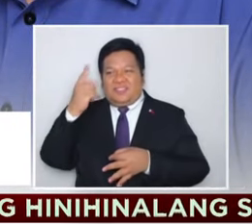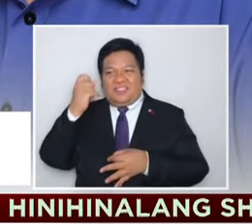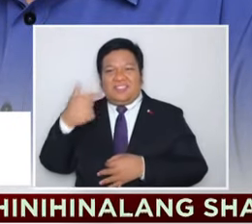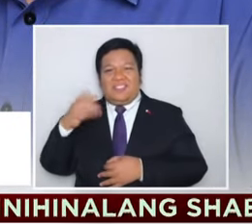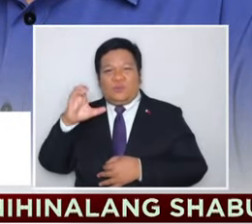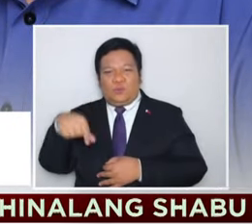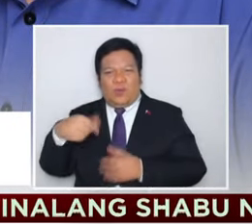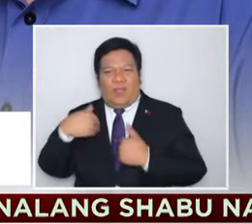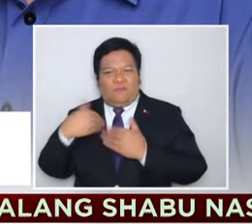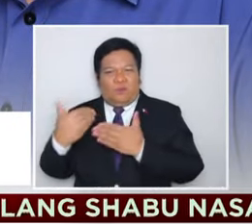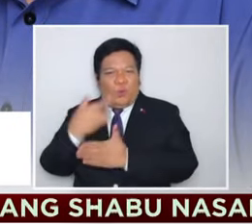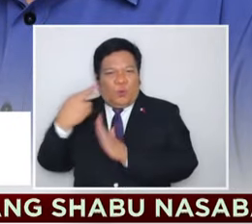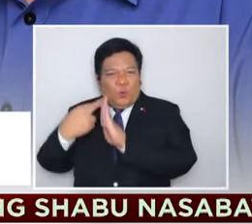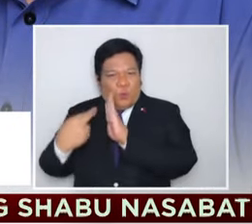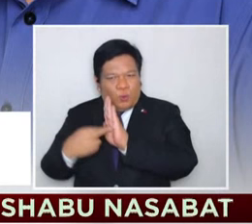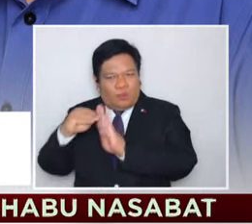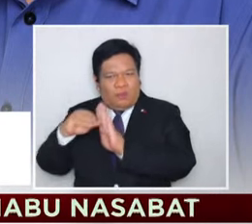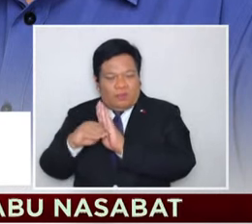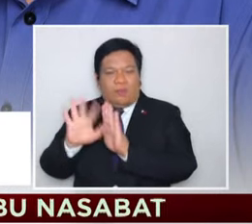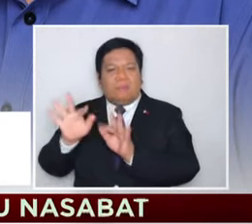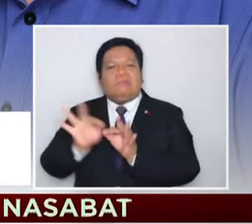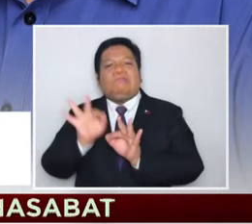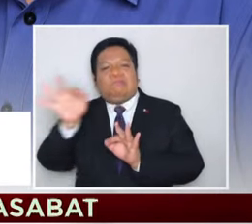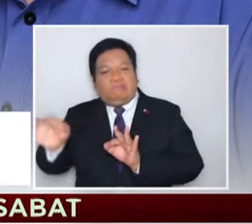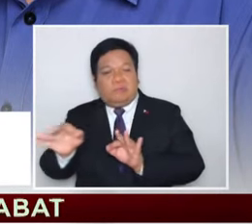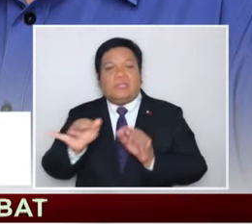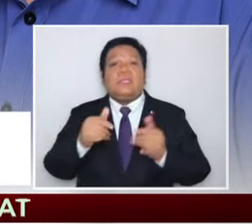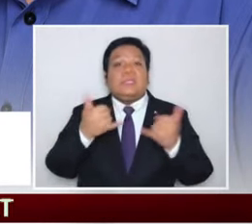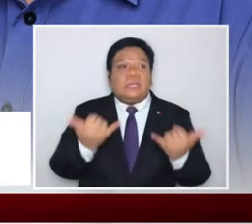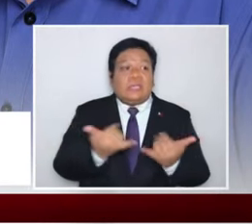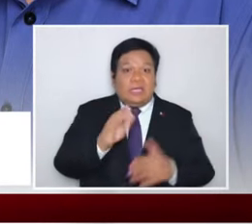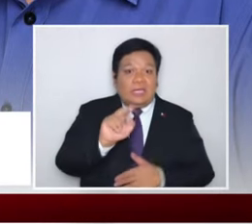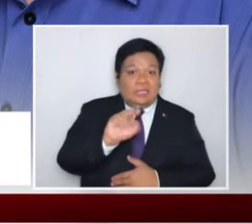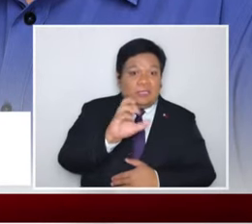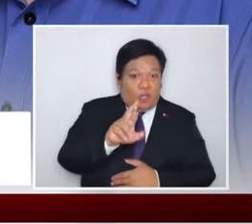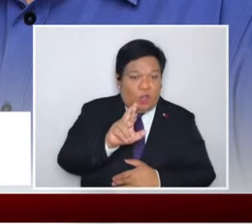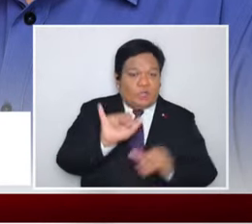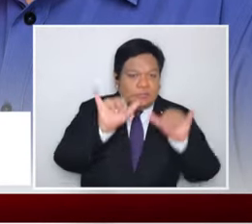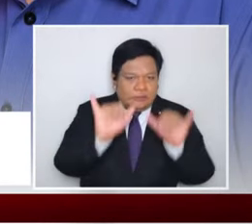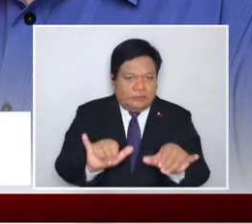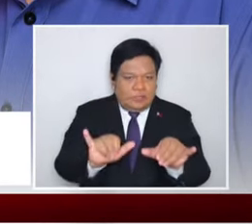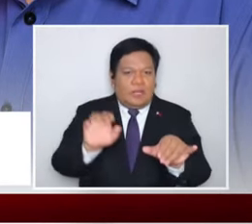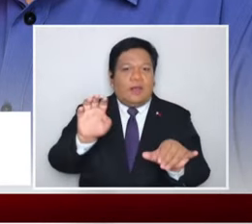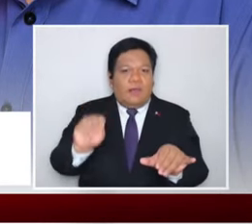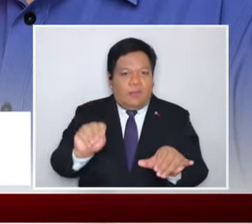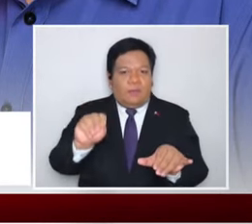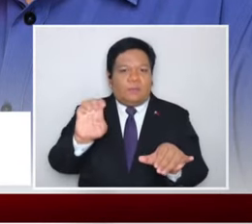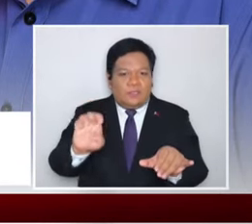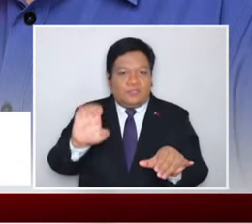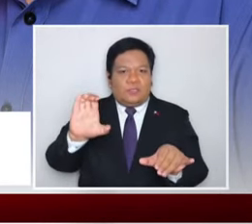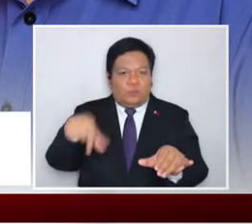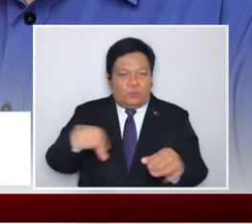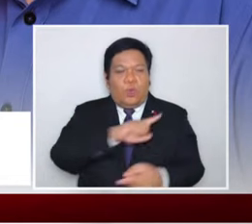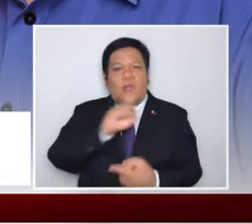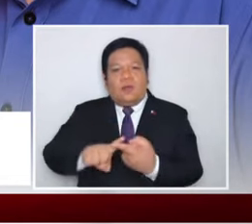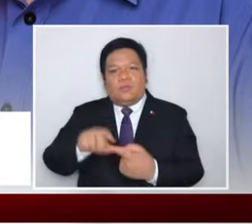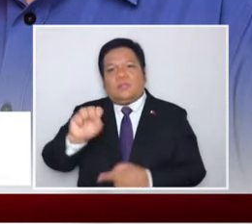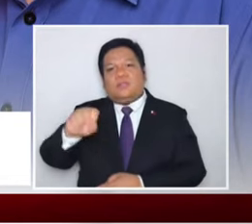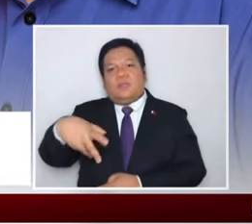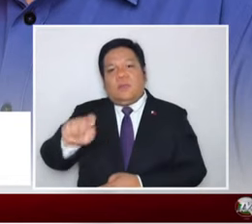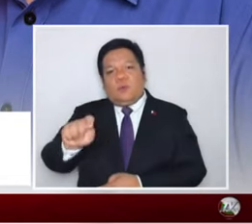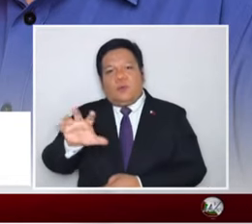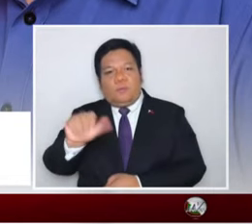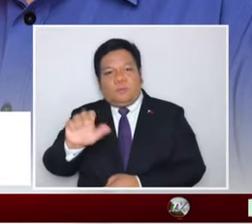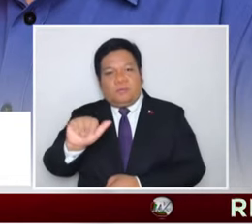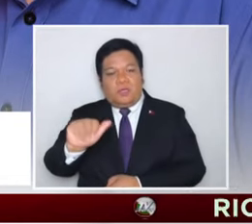NCR. Mananatili ang Metro Manila sa ilalim ng MECQ hanggang September 15. O di kay kapag handa na